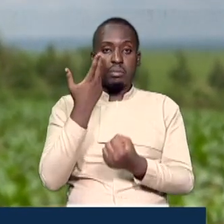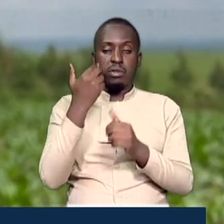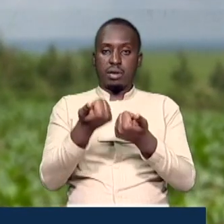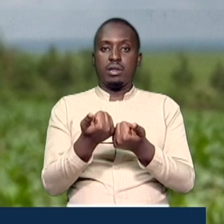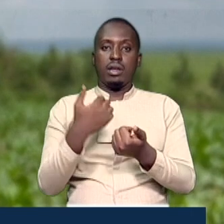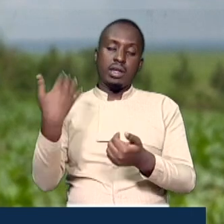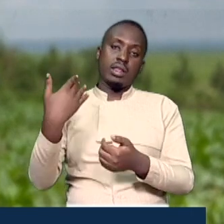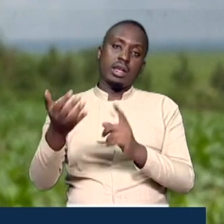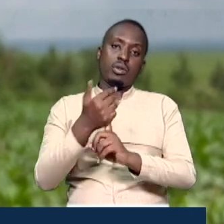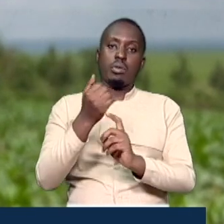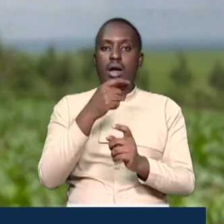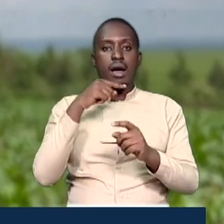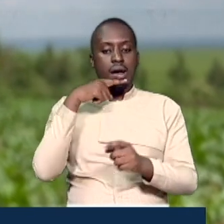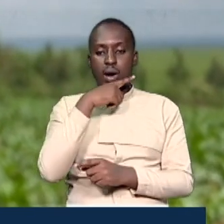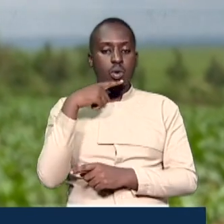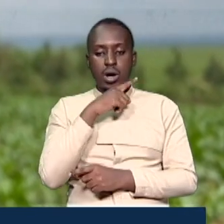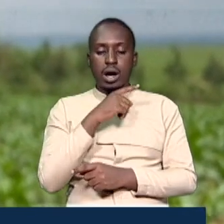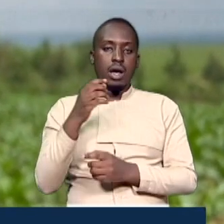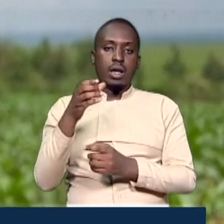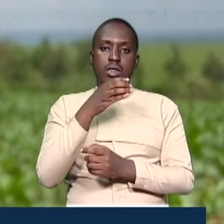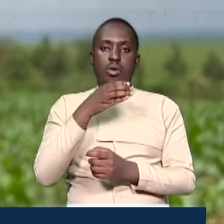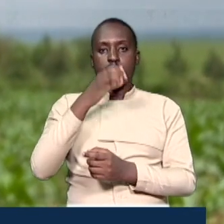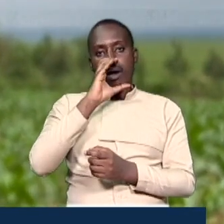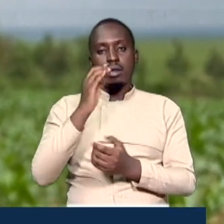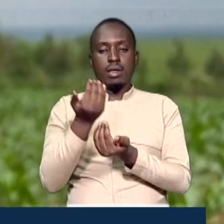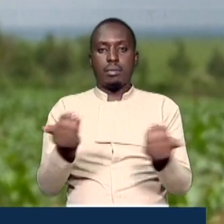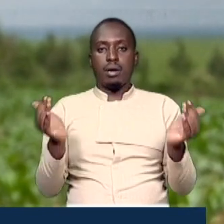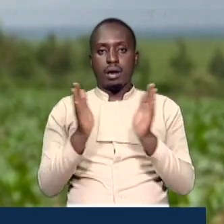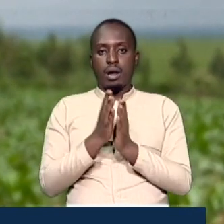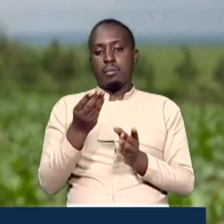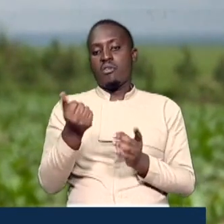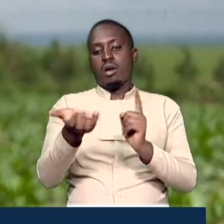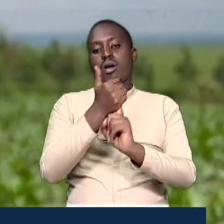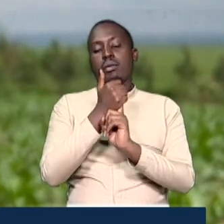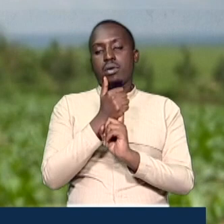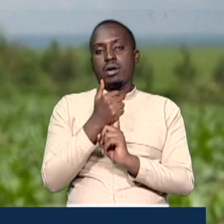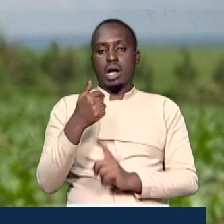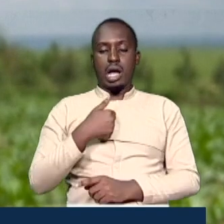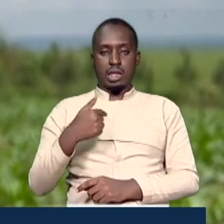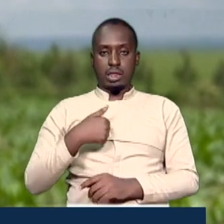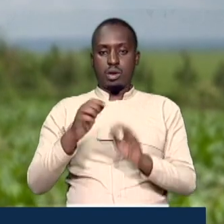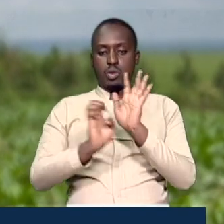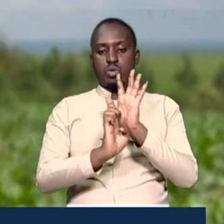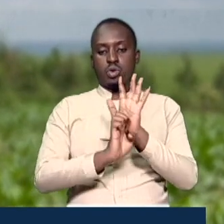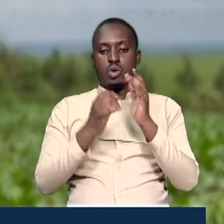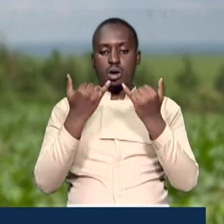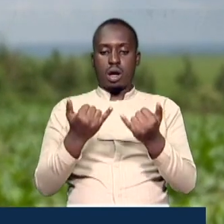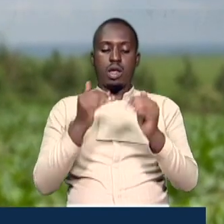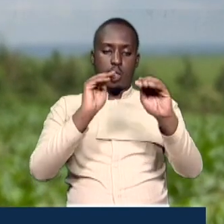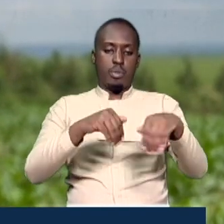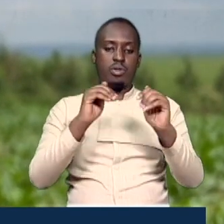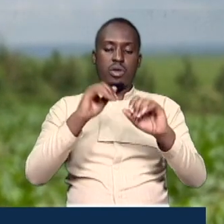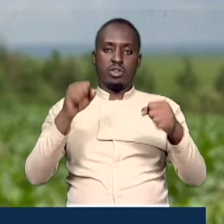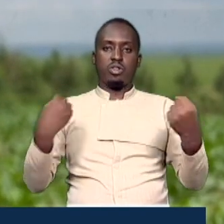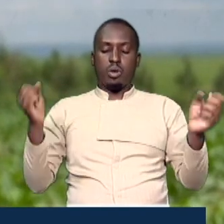ute duhora tubona kawunga duhora tubona igikoma cy'abana buri gihe kandi n'ifaranga rikaboneka. Nkanjye nk'urugero nk'ubungubu nkanga iyo mpinze ntabwo